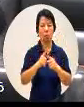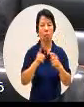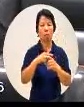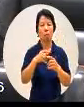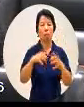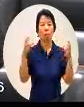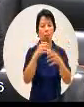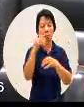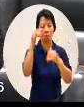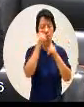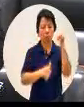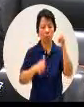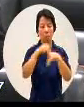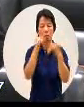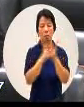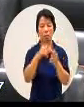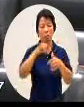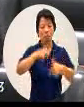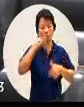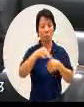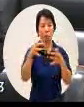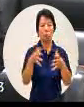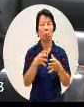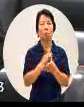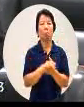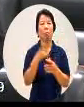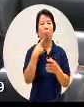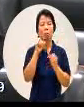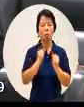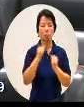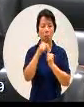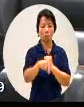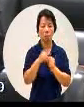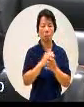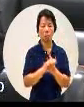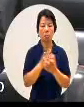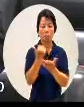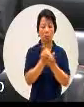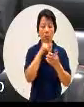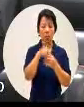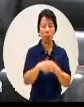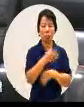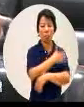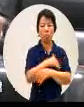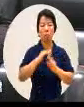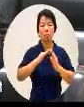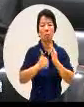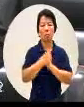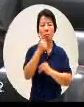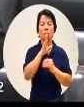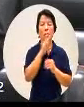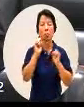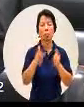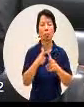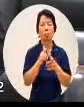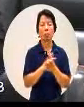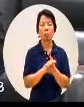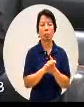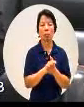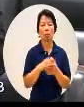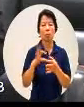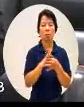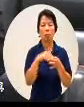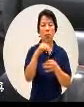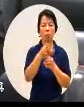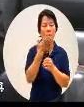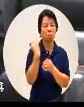故事共同的價值然後在這裡也請那個陳市長是不是可以為